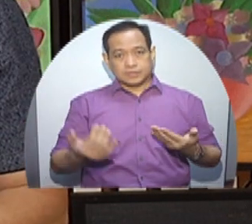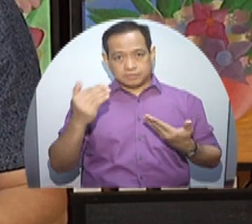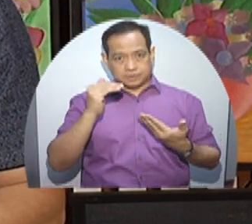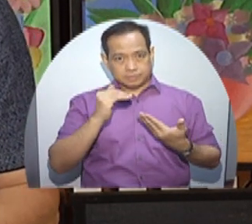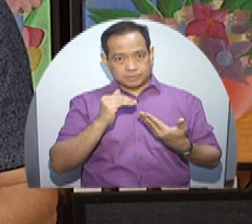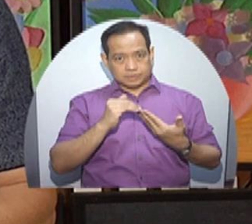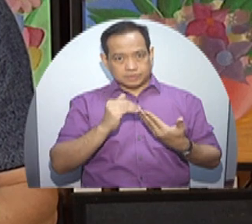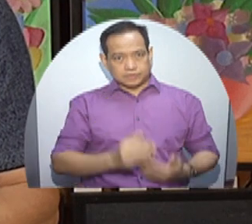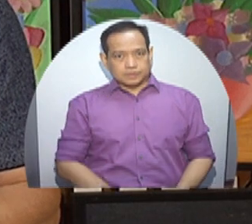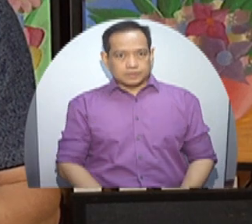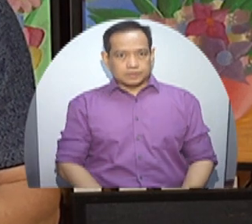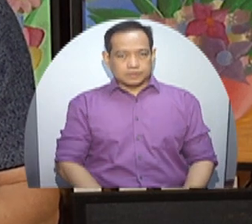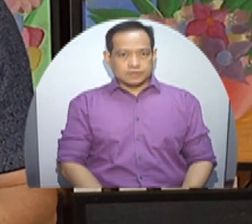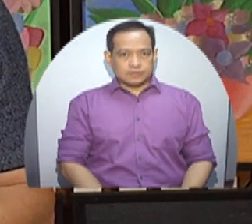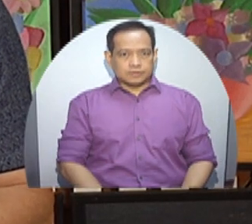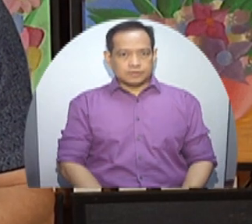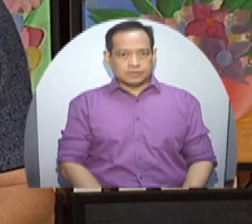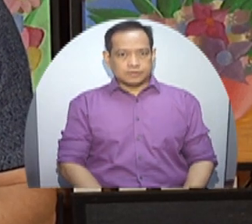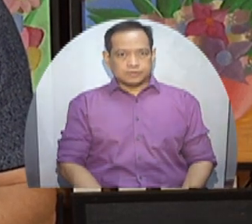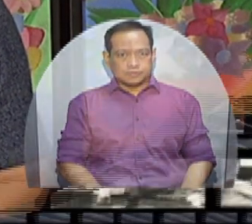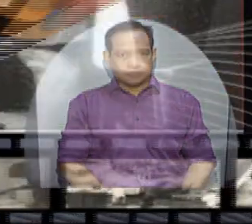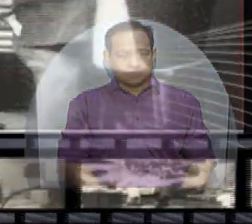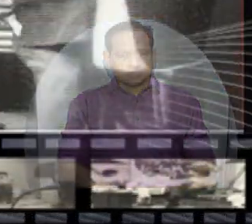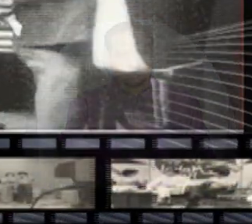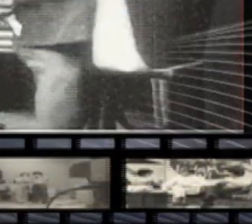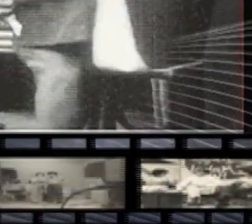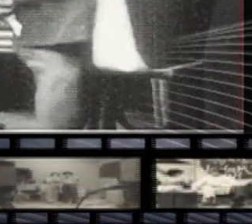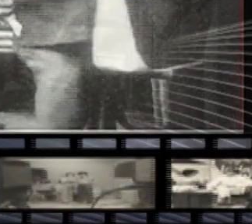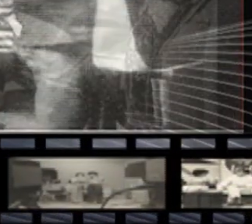ngayon, kapwa ko, mahal ko.